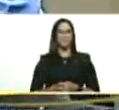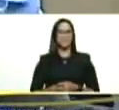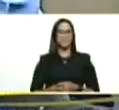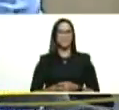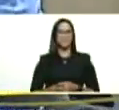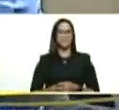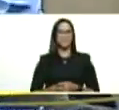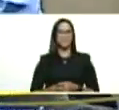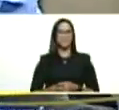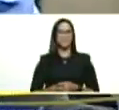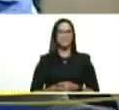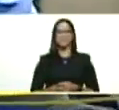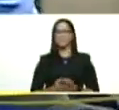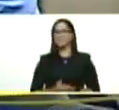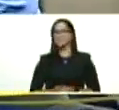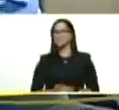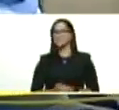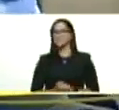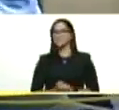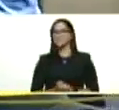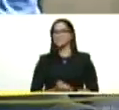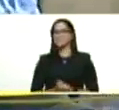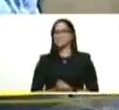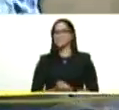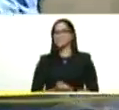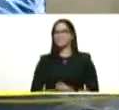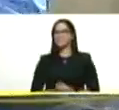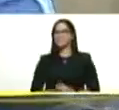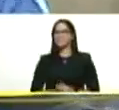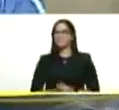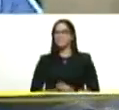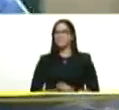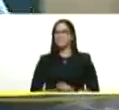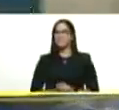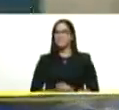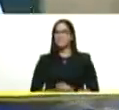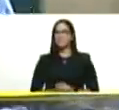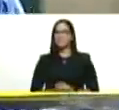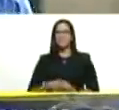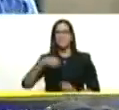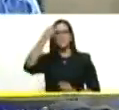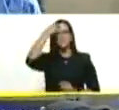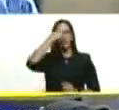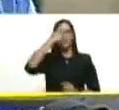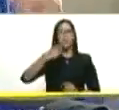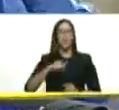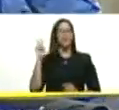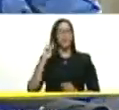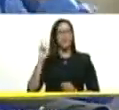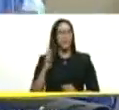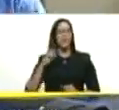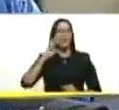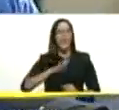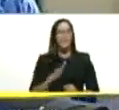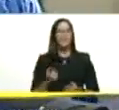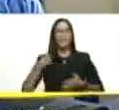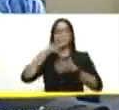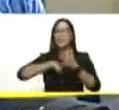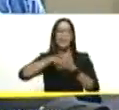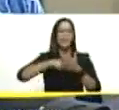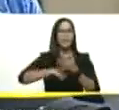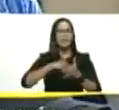العربية والإسلامية ولكل أحرار العالم في الصمود والانتصار. El pueblo de Venezuela está en plena batalla,